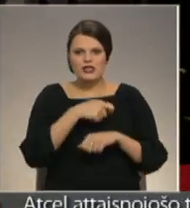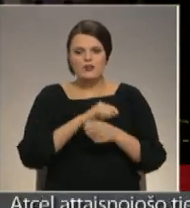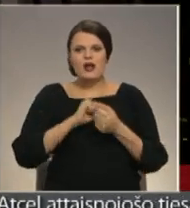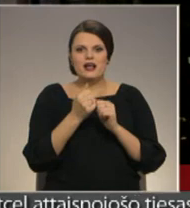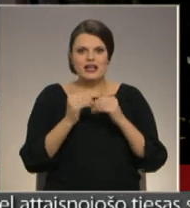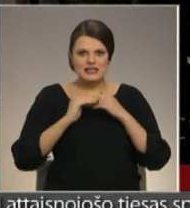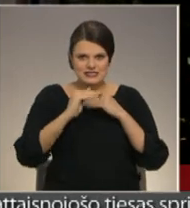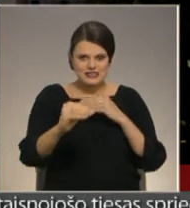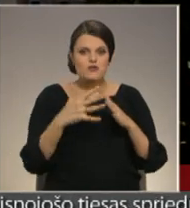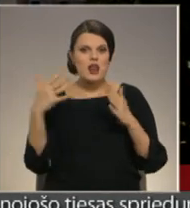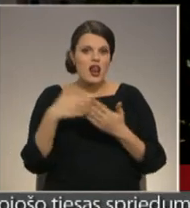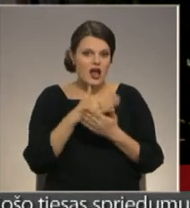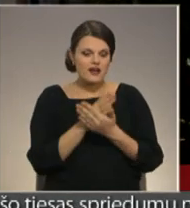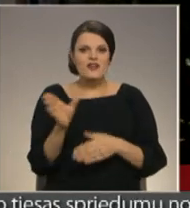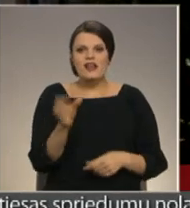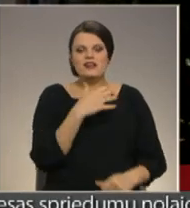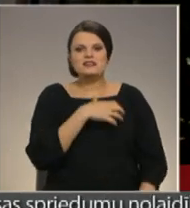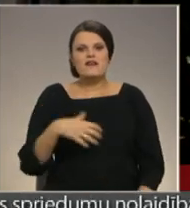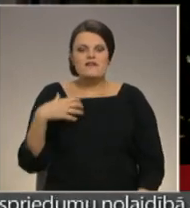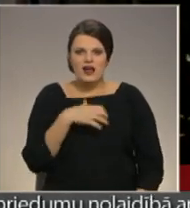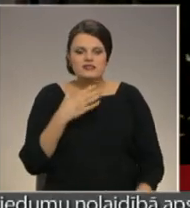grants segumu un lielākoties visām